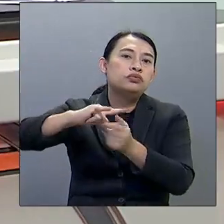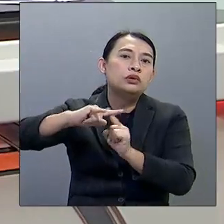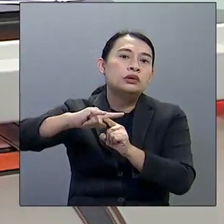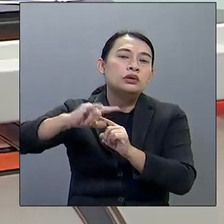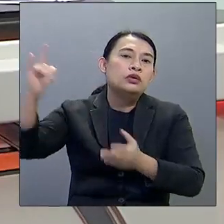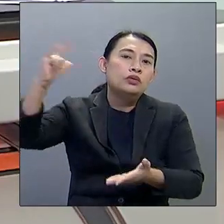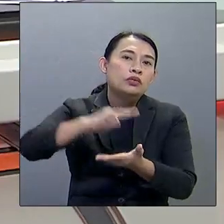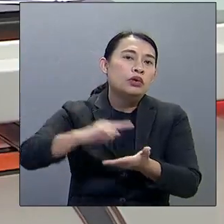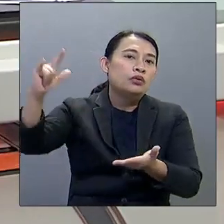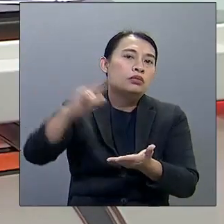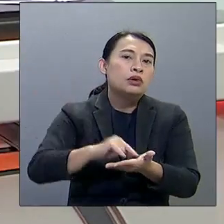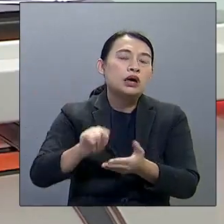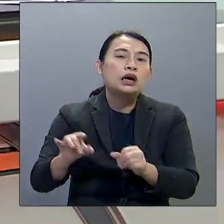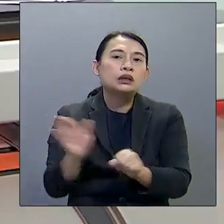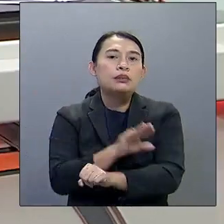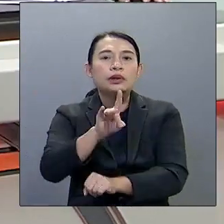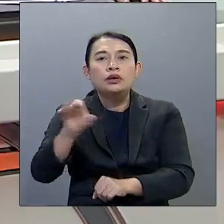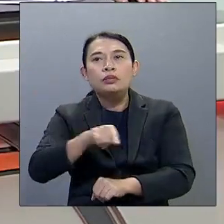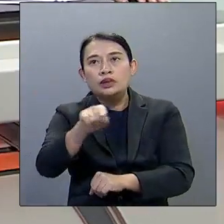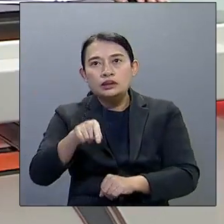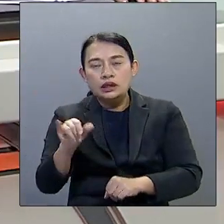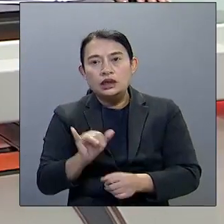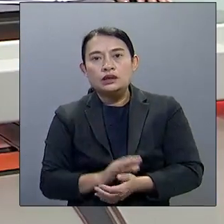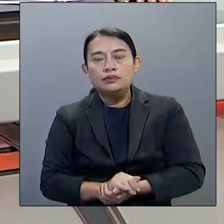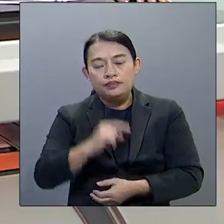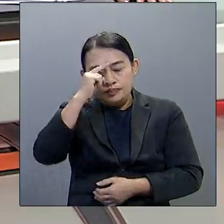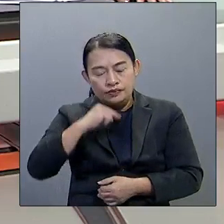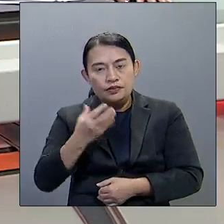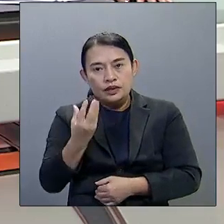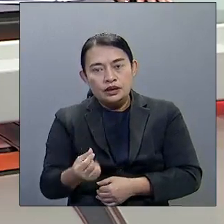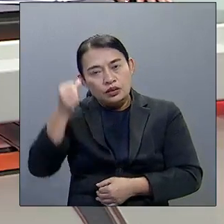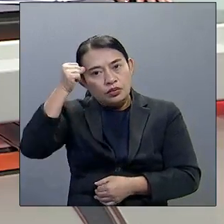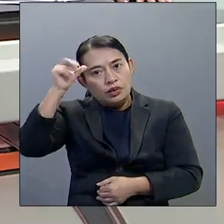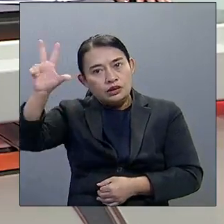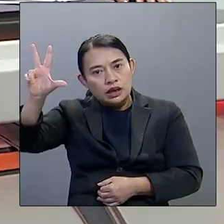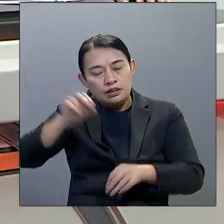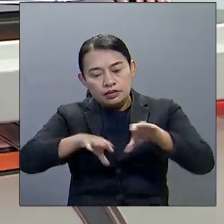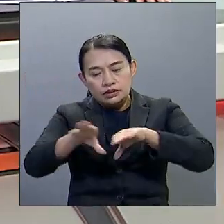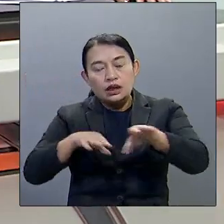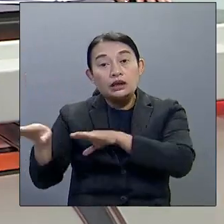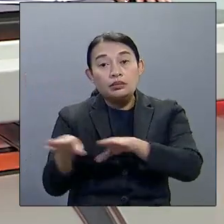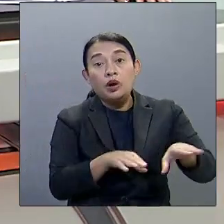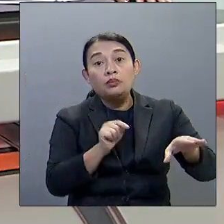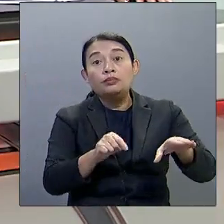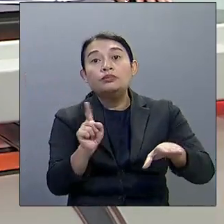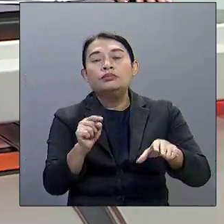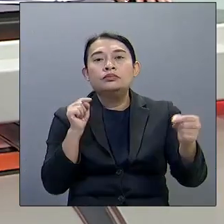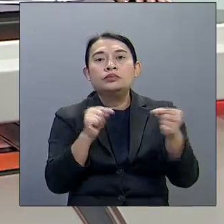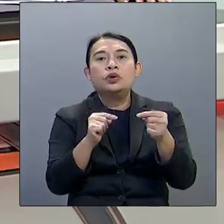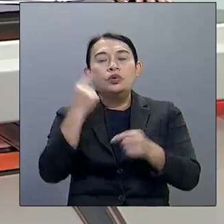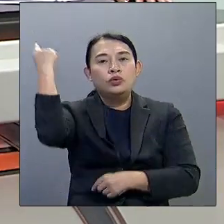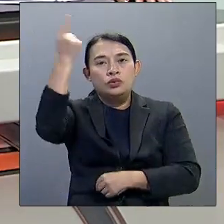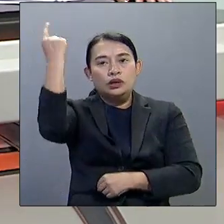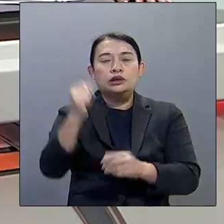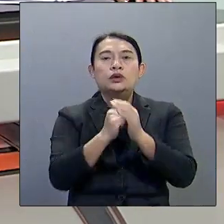า 100% ซึ่งในไทยเนี่ยถ้าจะดูแล้วก็เหลือเวลาอีกประมาณ3วันสำหรับการเตรียมการรับมือนะคะหลังจากที่นักท่องเ